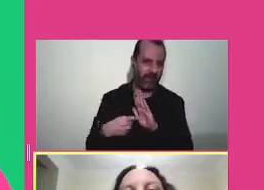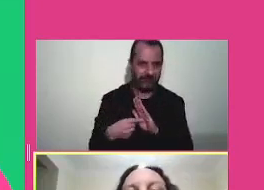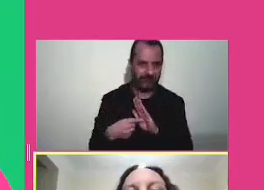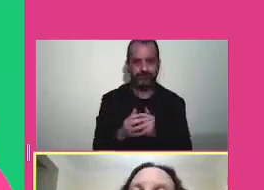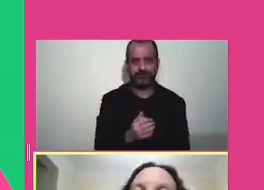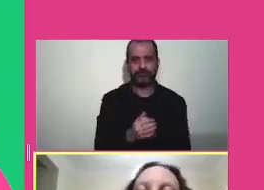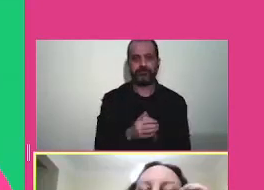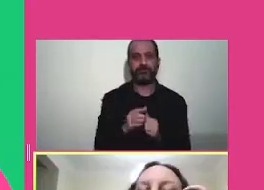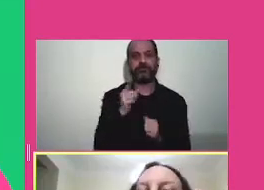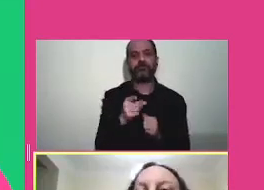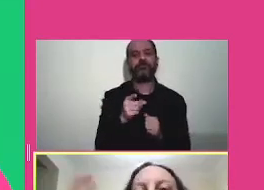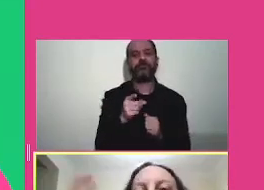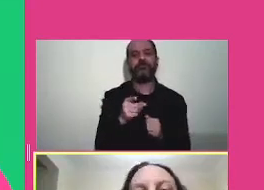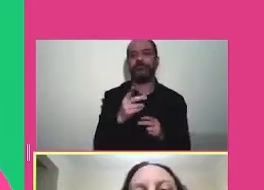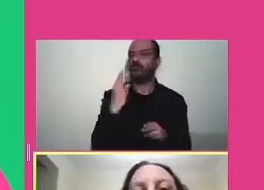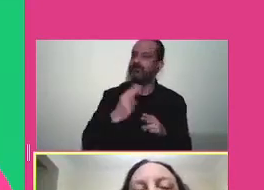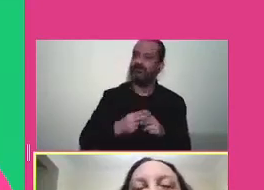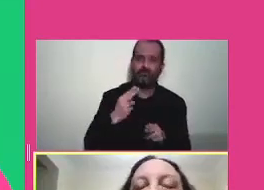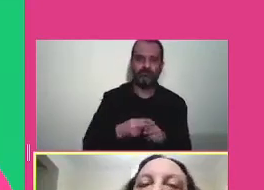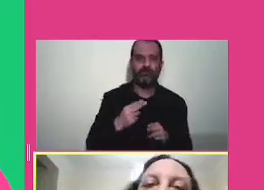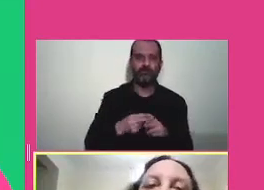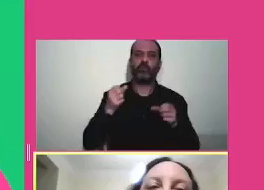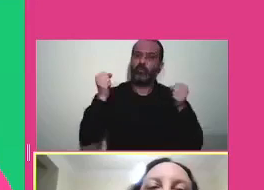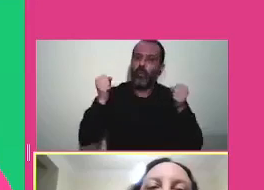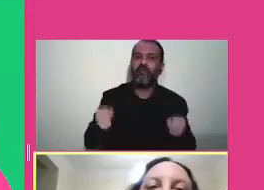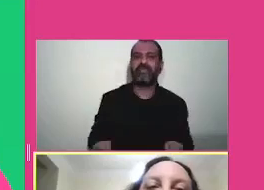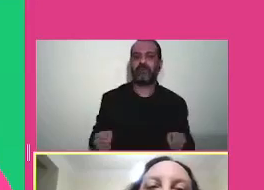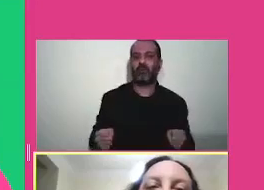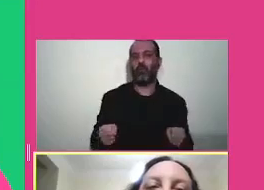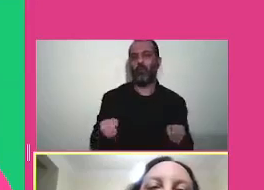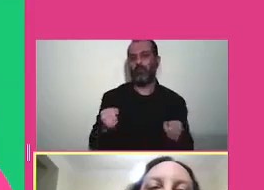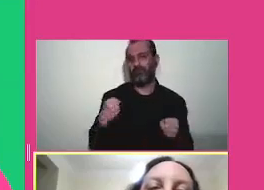έτσι βασική και ο κορμός του έργου, καθώς